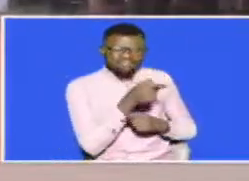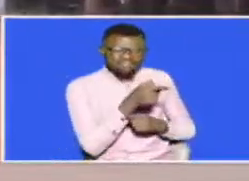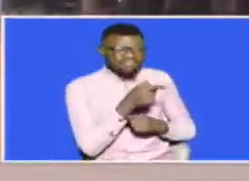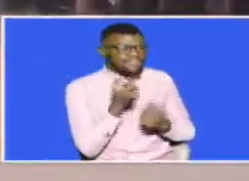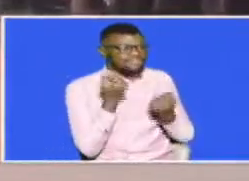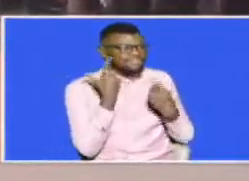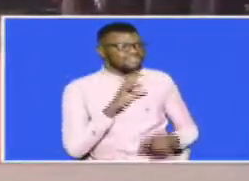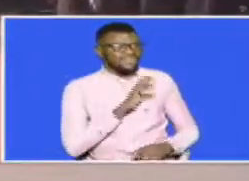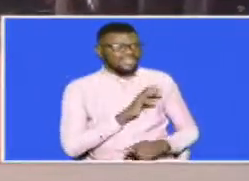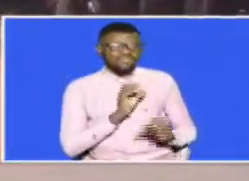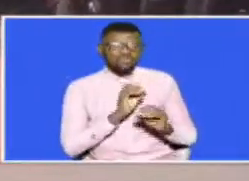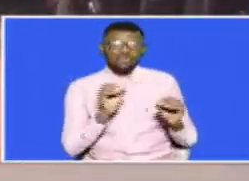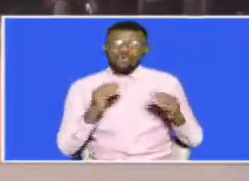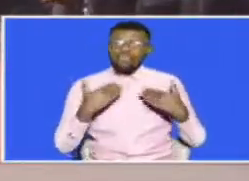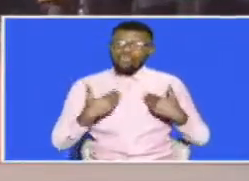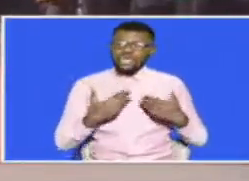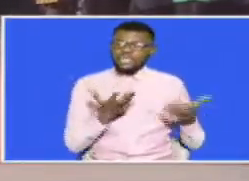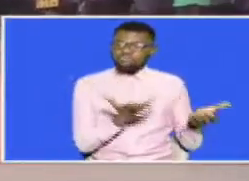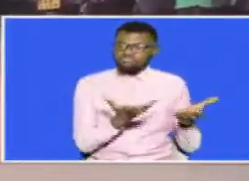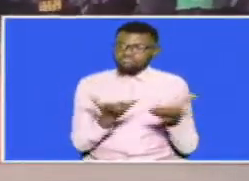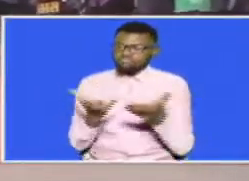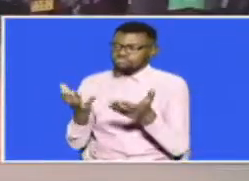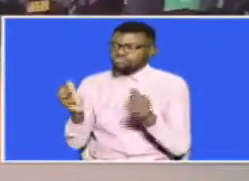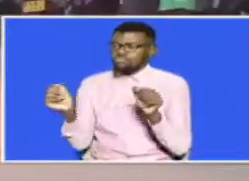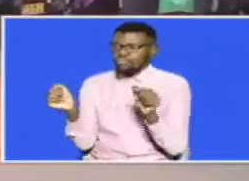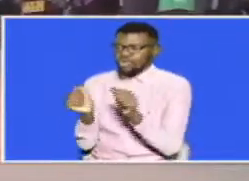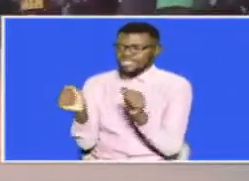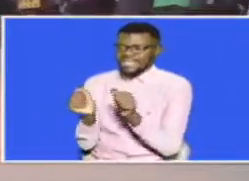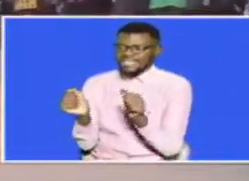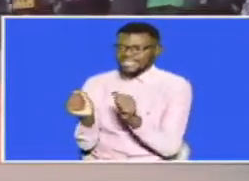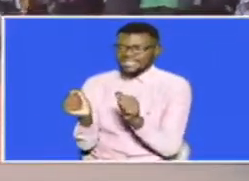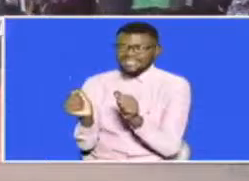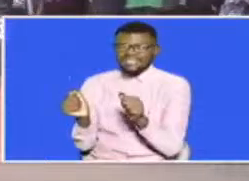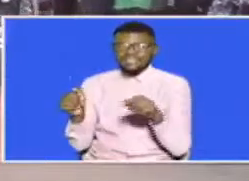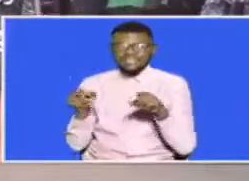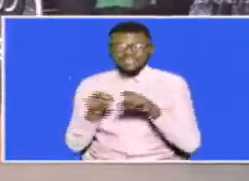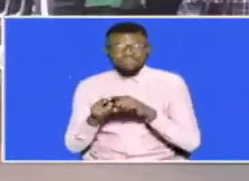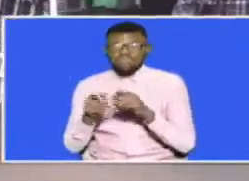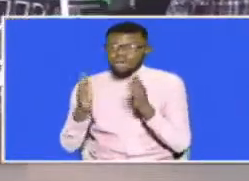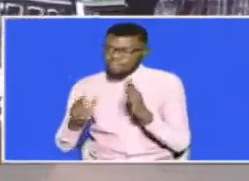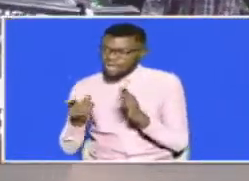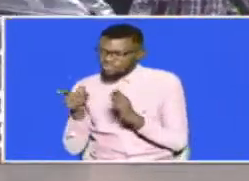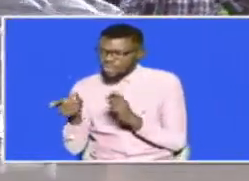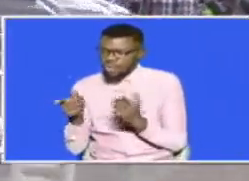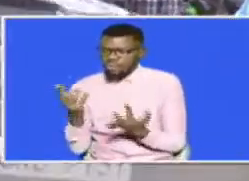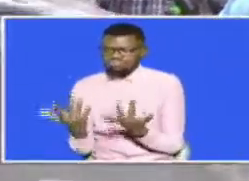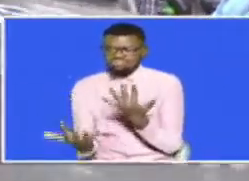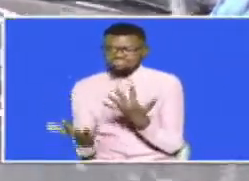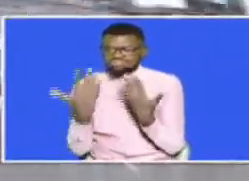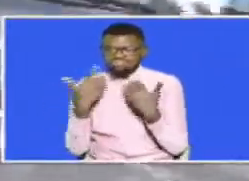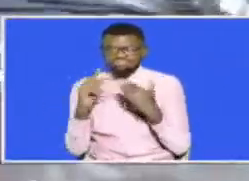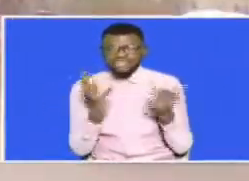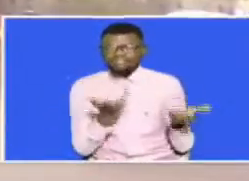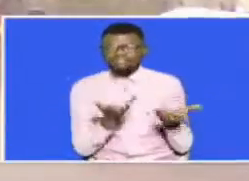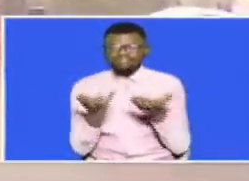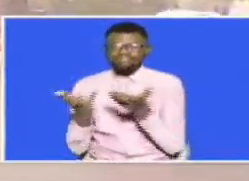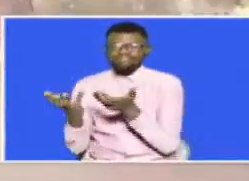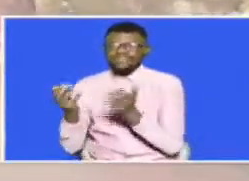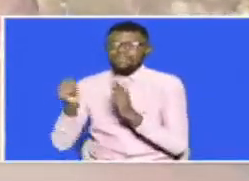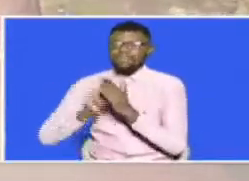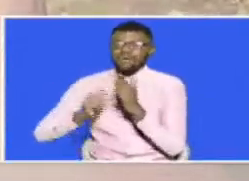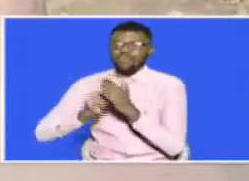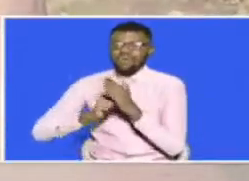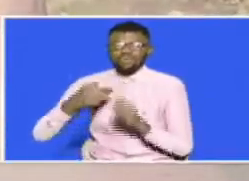Miili ya watoto hao imepelekwa katika hifadhi ya maiti ya Tawa, huku mabaki ya mshukiwa yakipelekwa katika hospitali ya rufaa ya